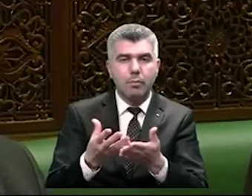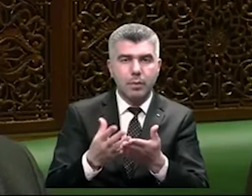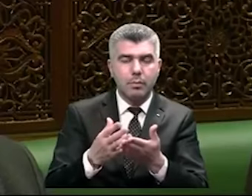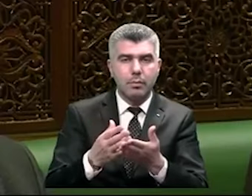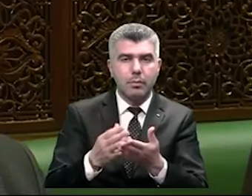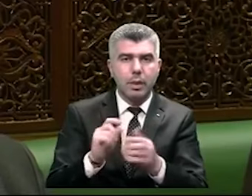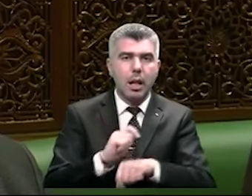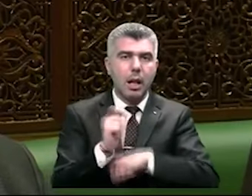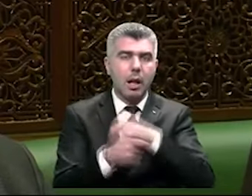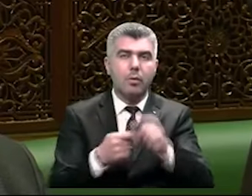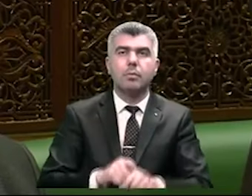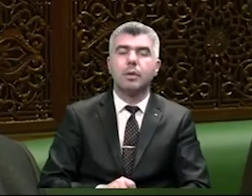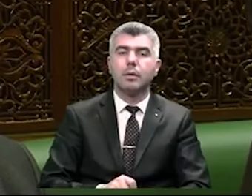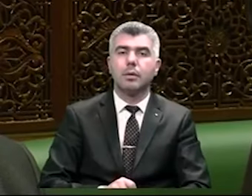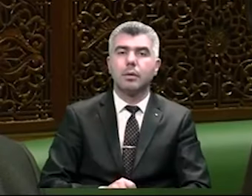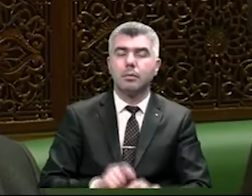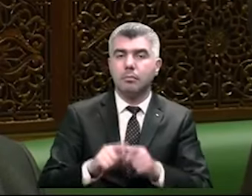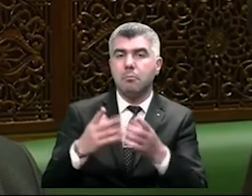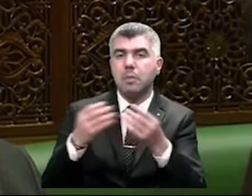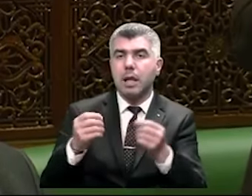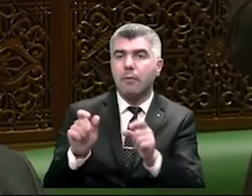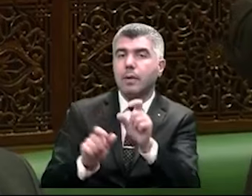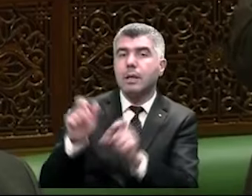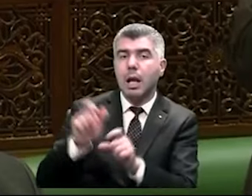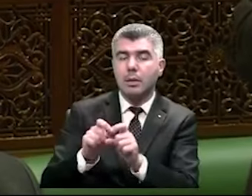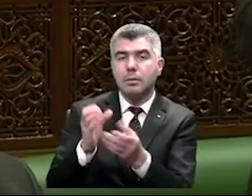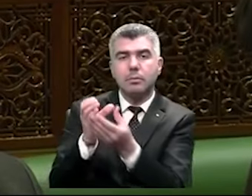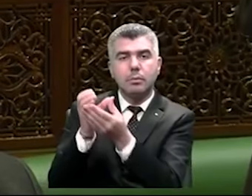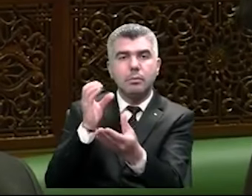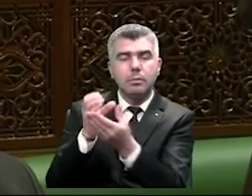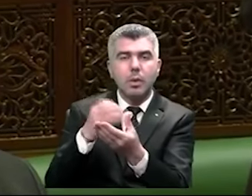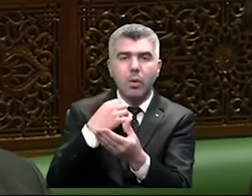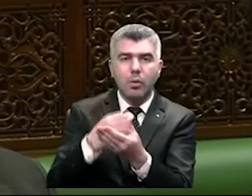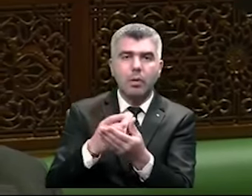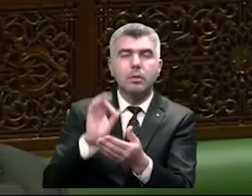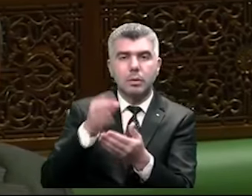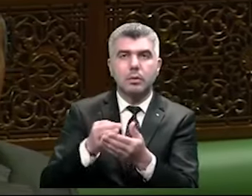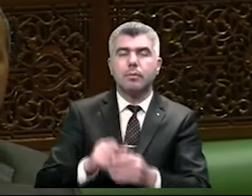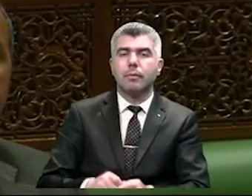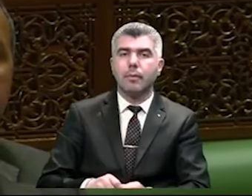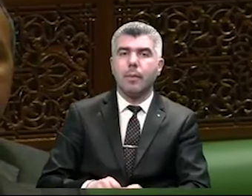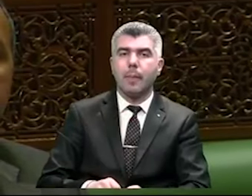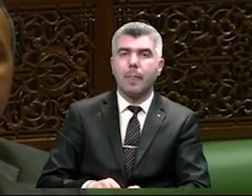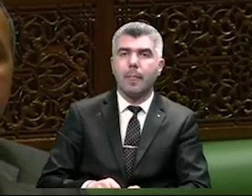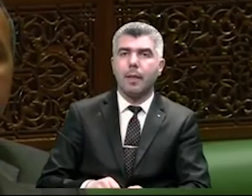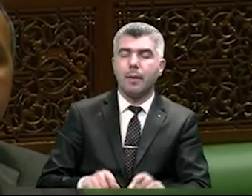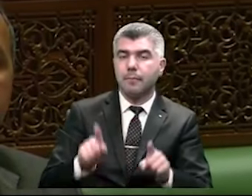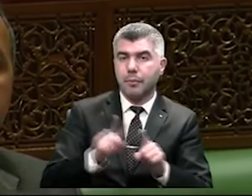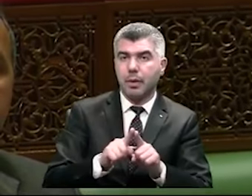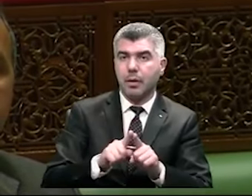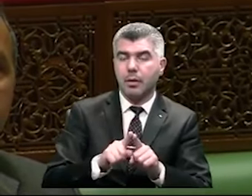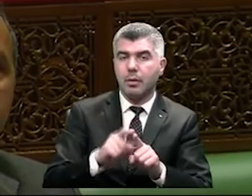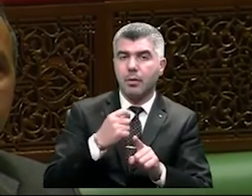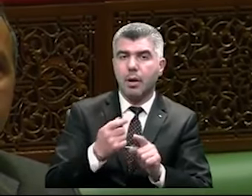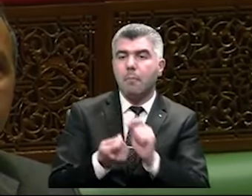القروي مجموعه ديال الناس اللي عندهم الحافلات طلبناه باش انهم هذ الخطوط اللي اللي